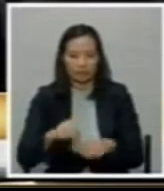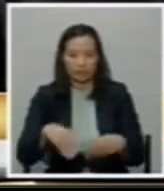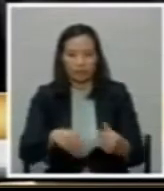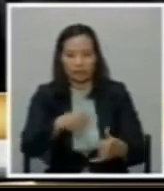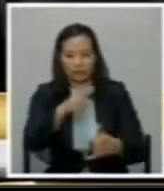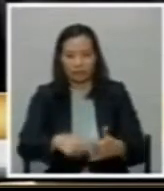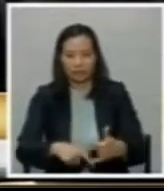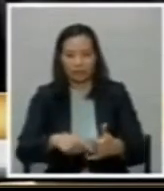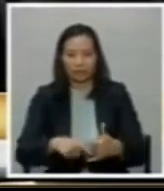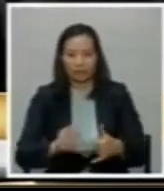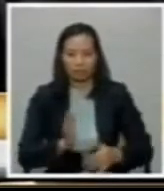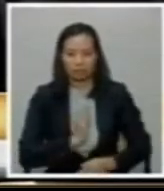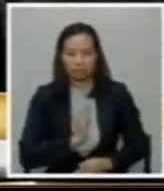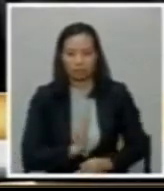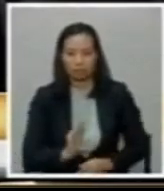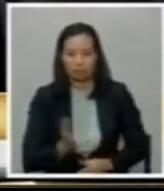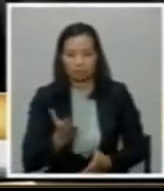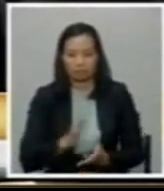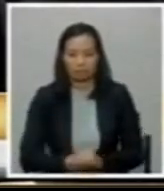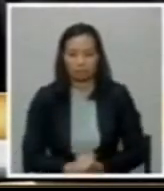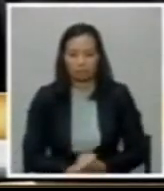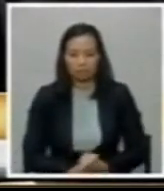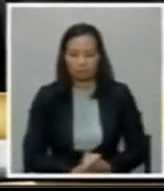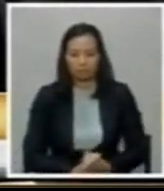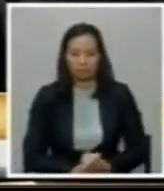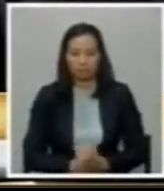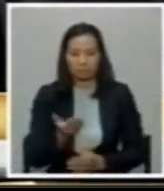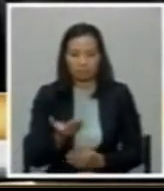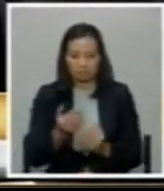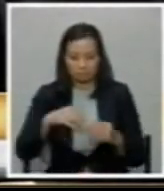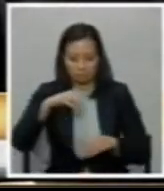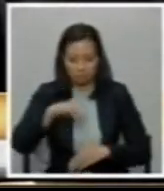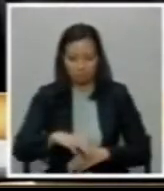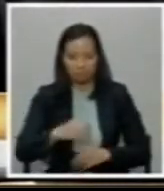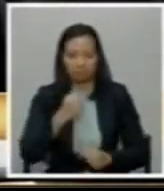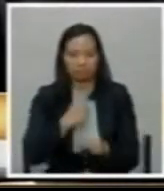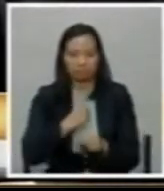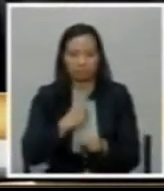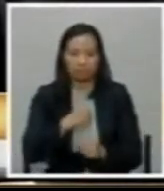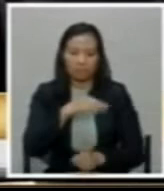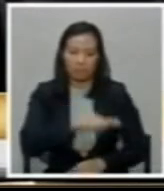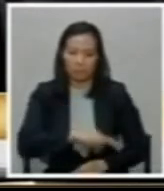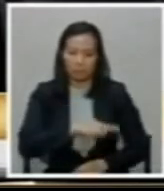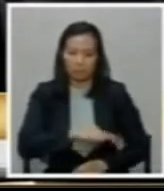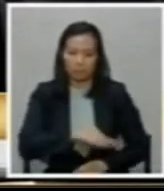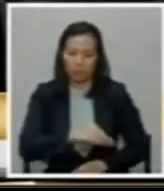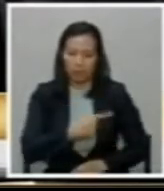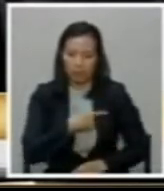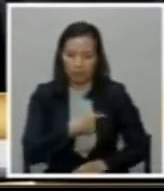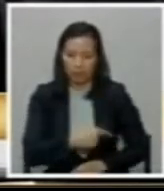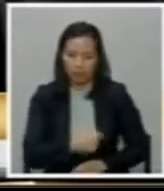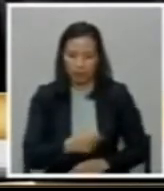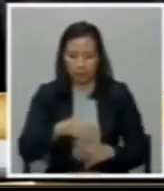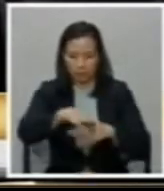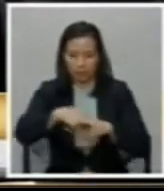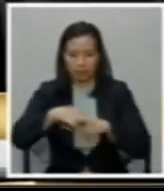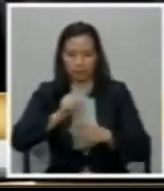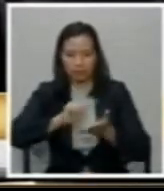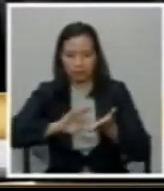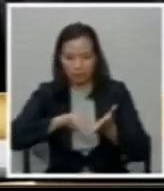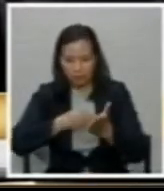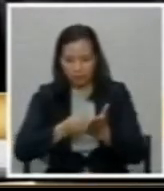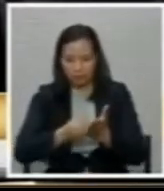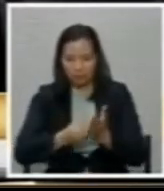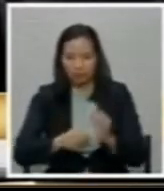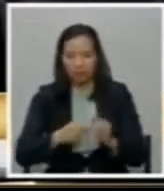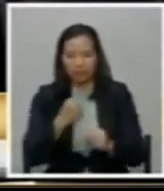เกิดความไม่โปร่งใสแน่นอนนะครับหน่วยงานที่ทำก็จะรู้สึกชอบเพราะว่าได้มีตำแหน่งแห่งที่มากมายมี